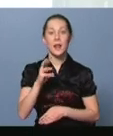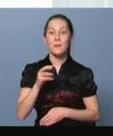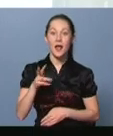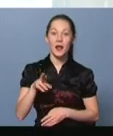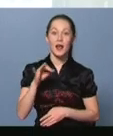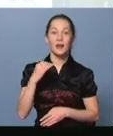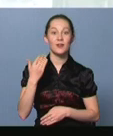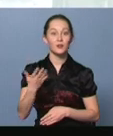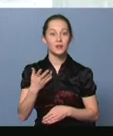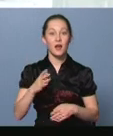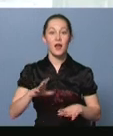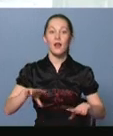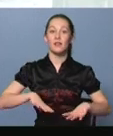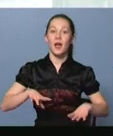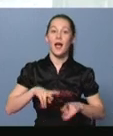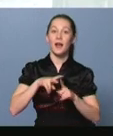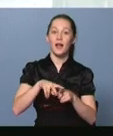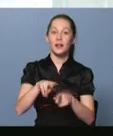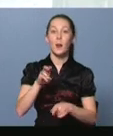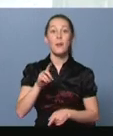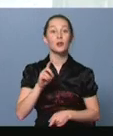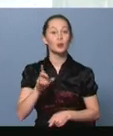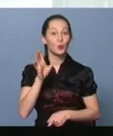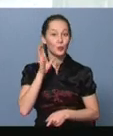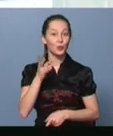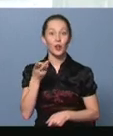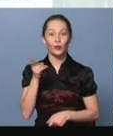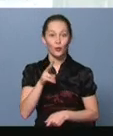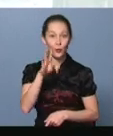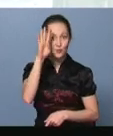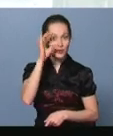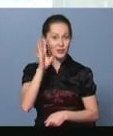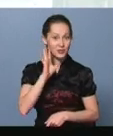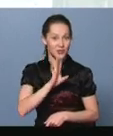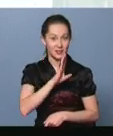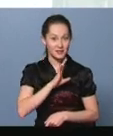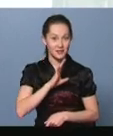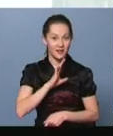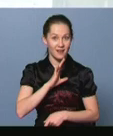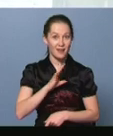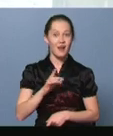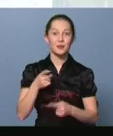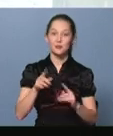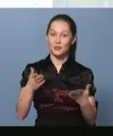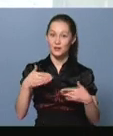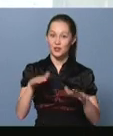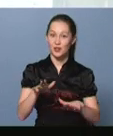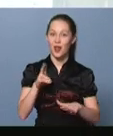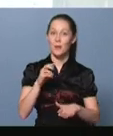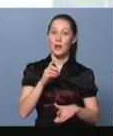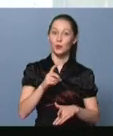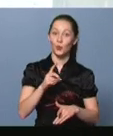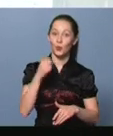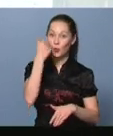будут в упряжке на конях, а петух у нас будет аж в 2 проявлениях – мужском и женском. Да, потому что мы решили, что раз в год петуха, то будут вот